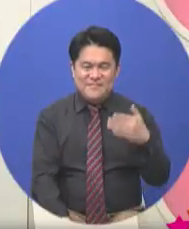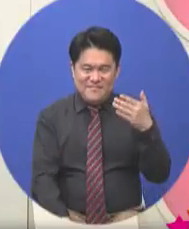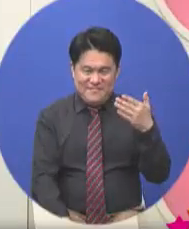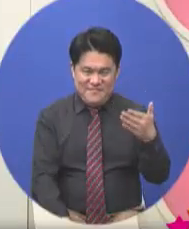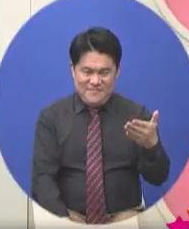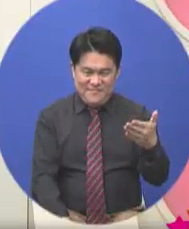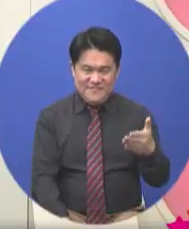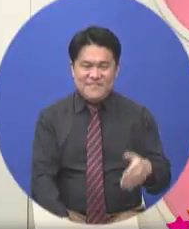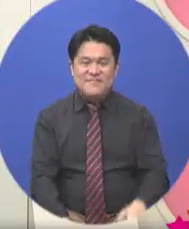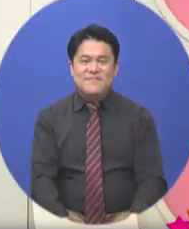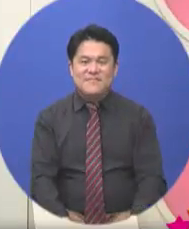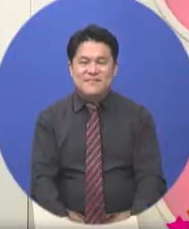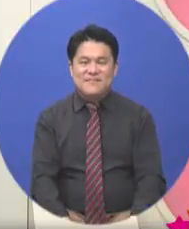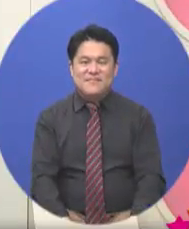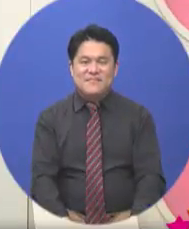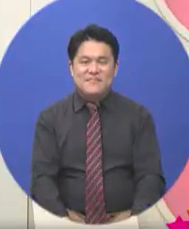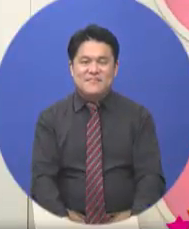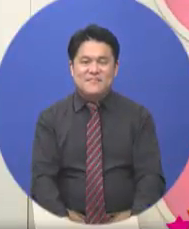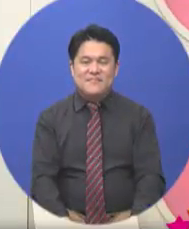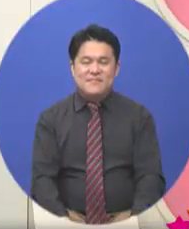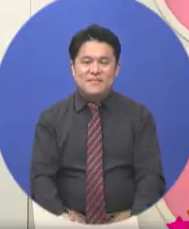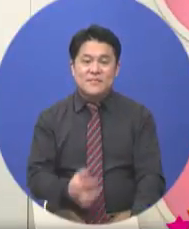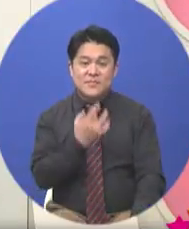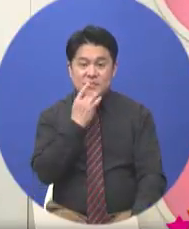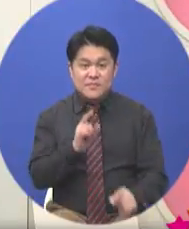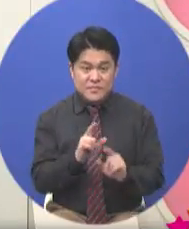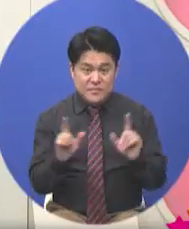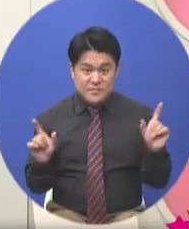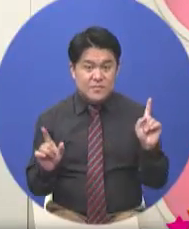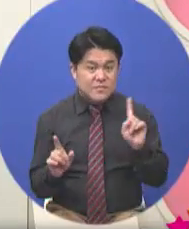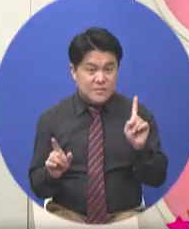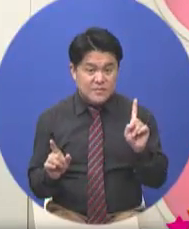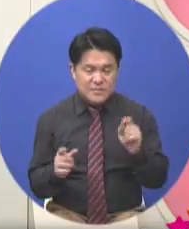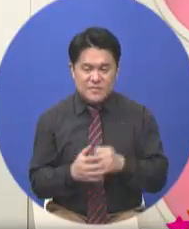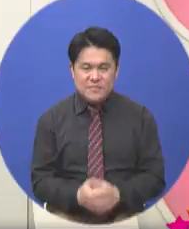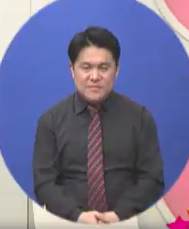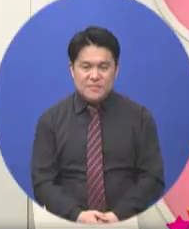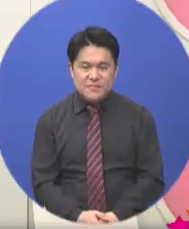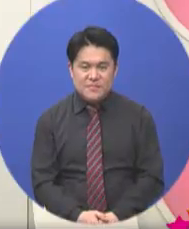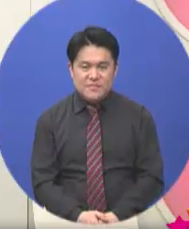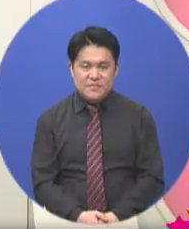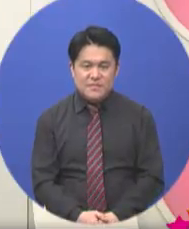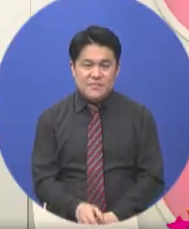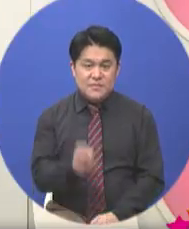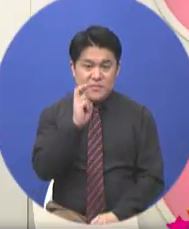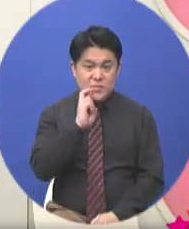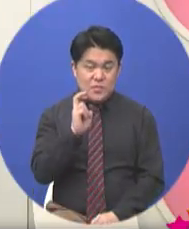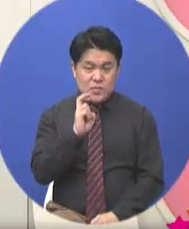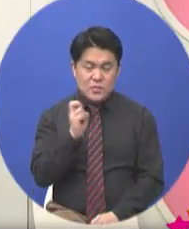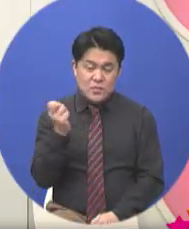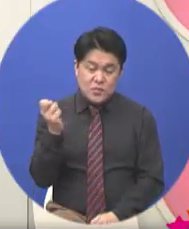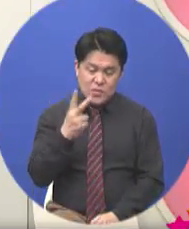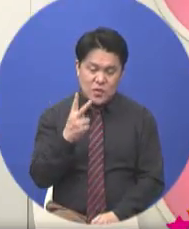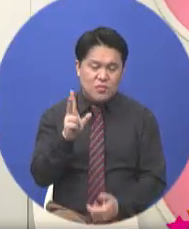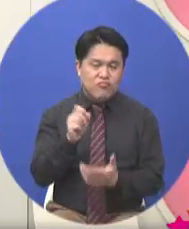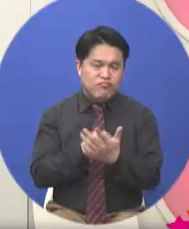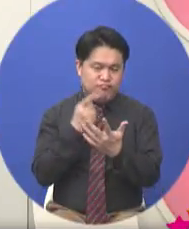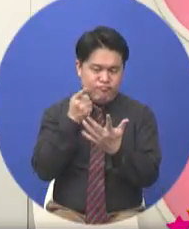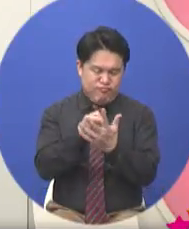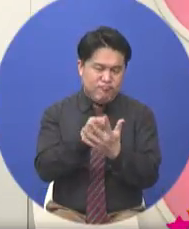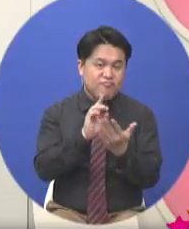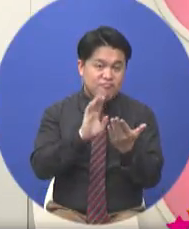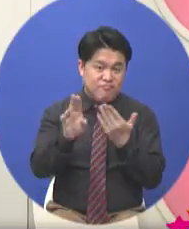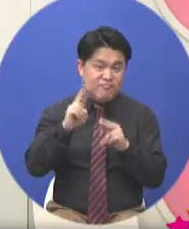9점, 9점 보너스. 9점. 네, 자 화요일 되면은 네? 일단 노래도 노래지만 그쵸? 퀴즈를